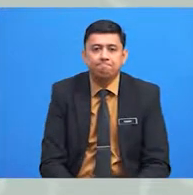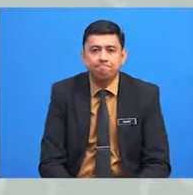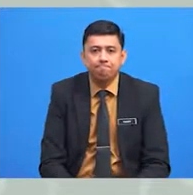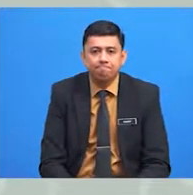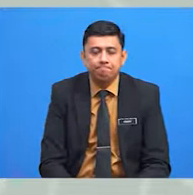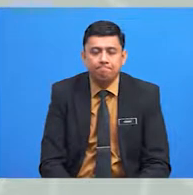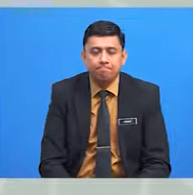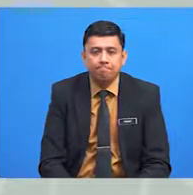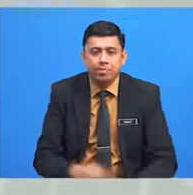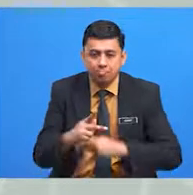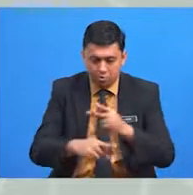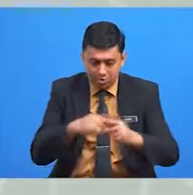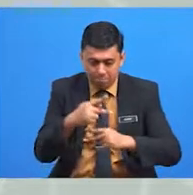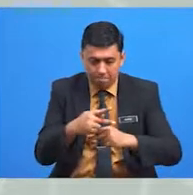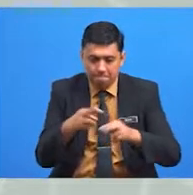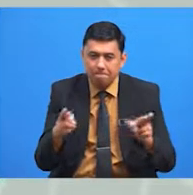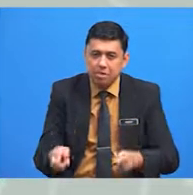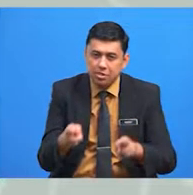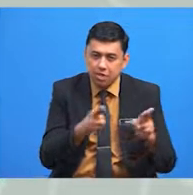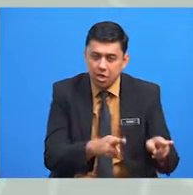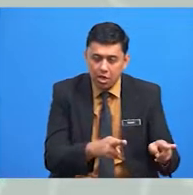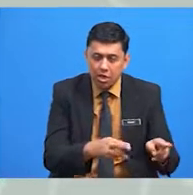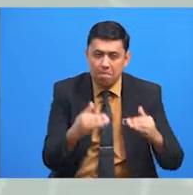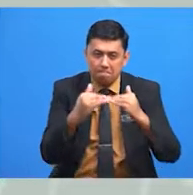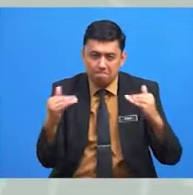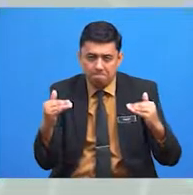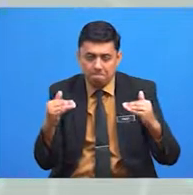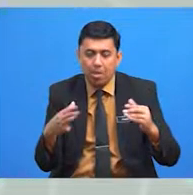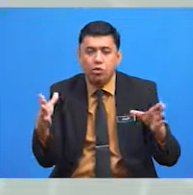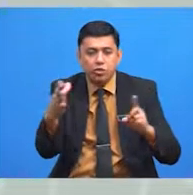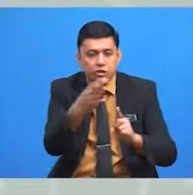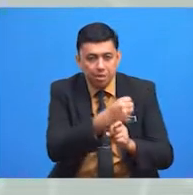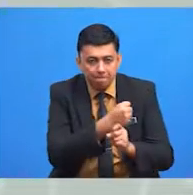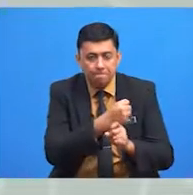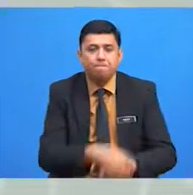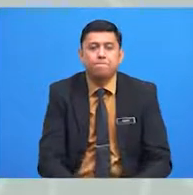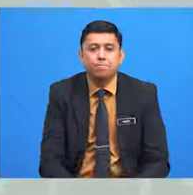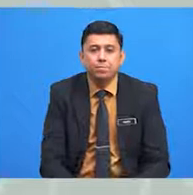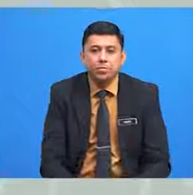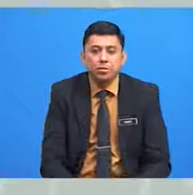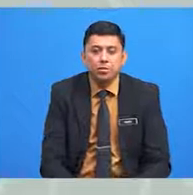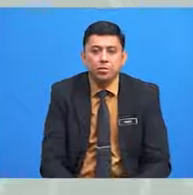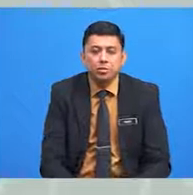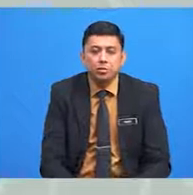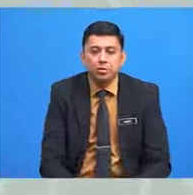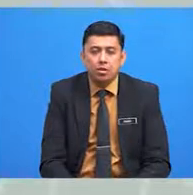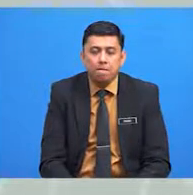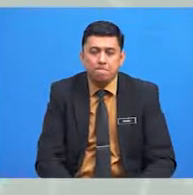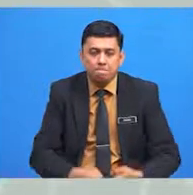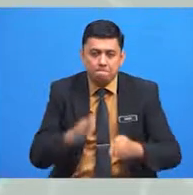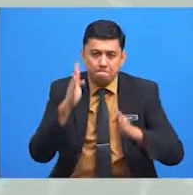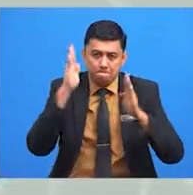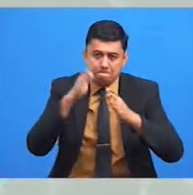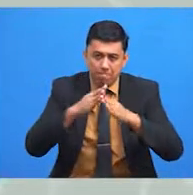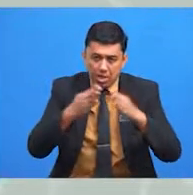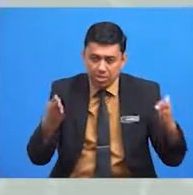Proses perancangan taraf dan korpus berlaku untuk mencapai status bahasa moden oleh